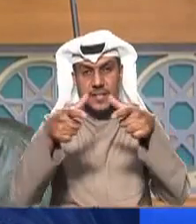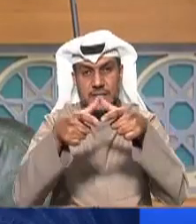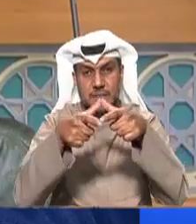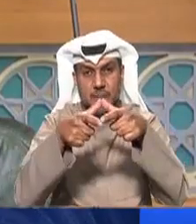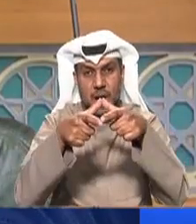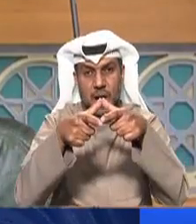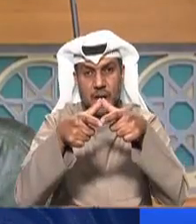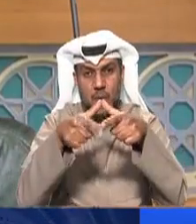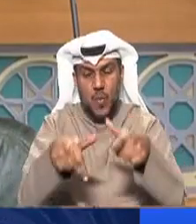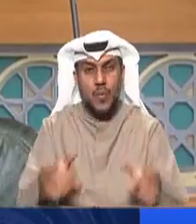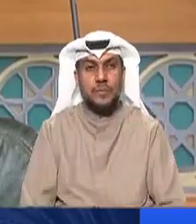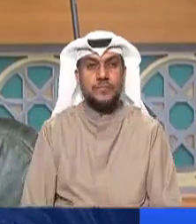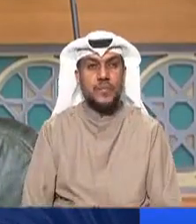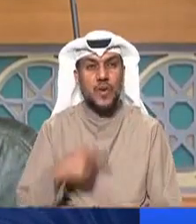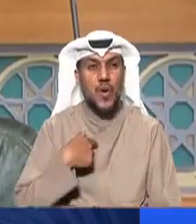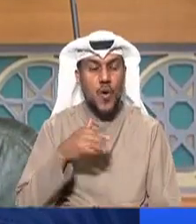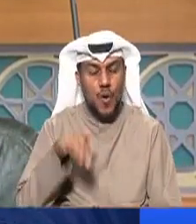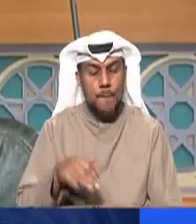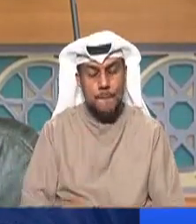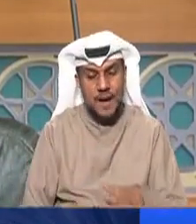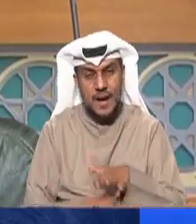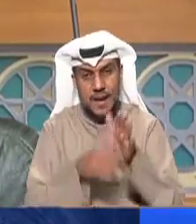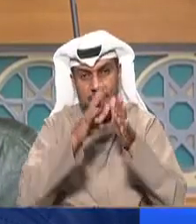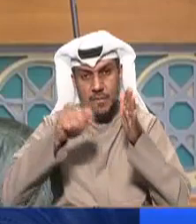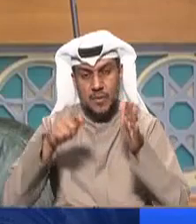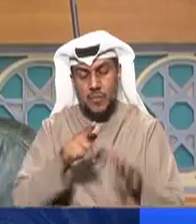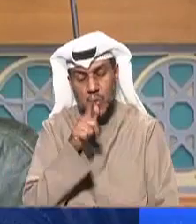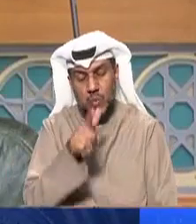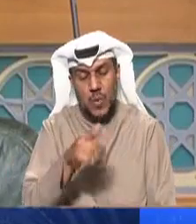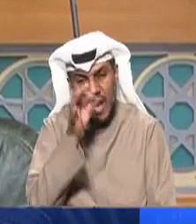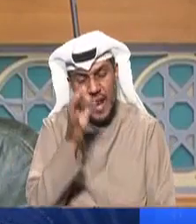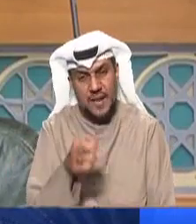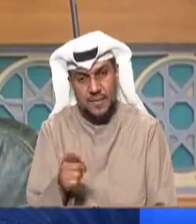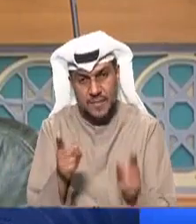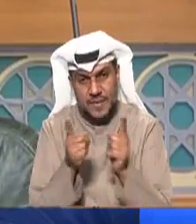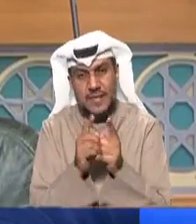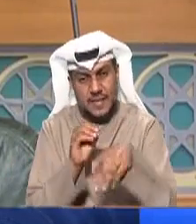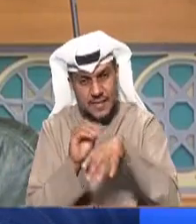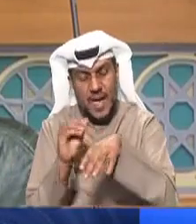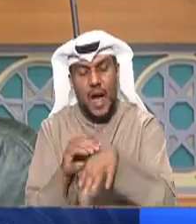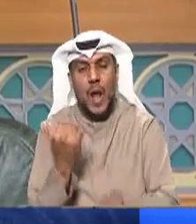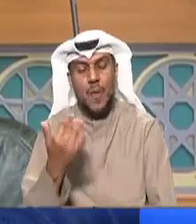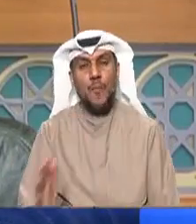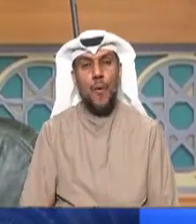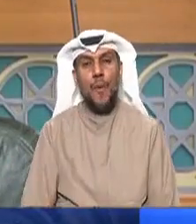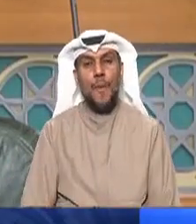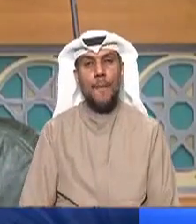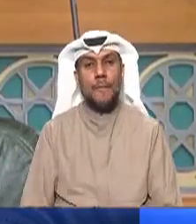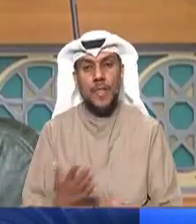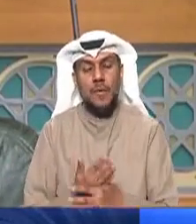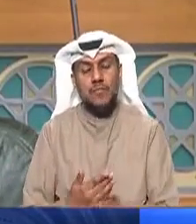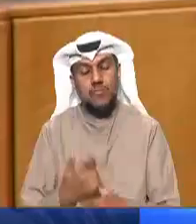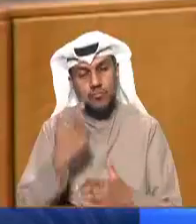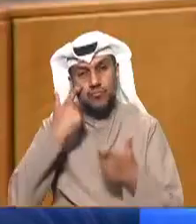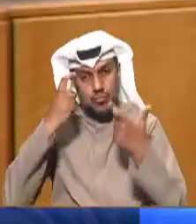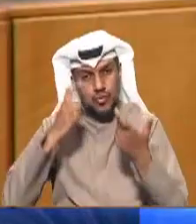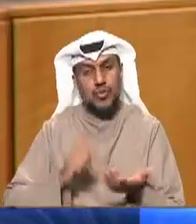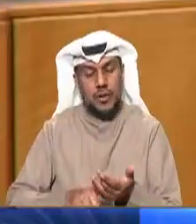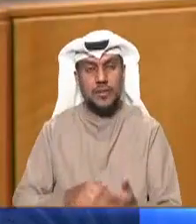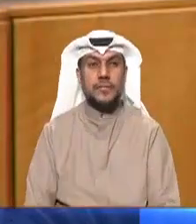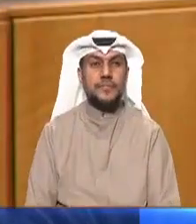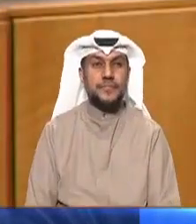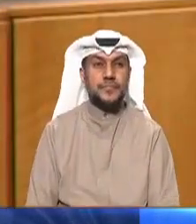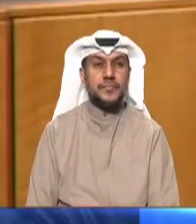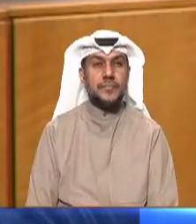الأمة أن يكون هذا أضعف الإيمان وأقل ما يمكن أن يقدم لكم كشهادة حق. سمو